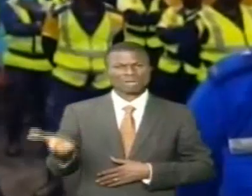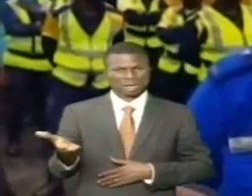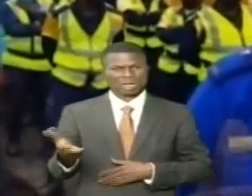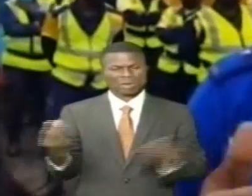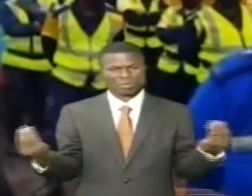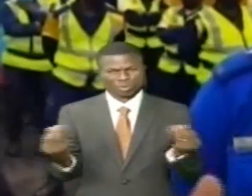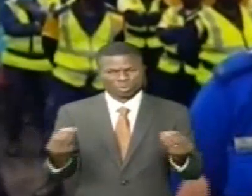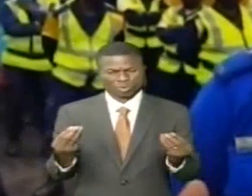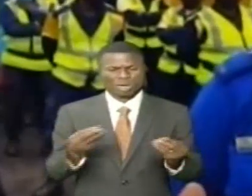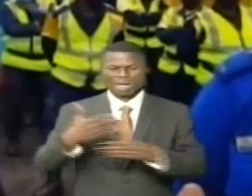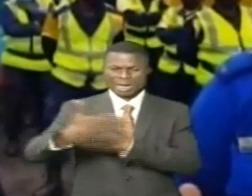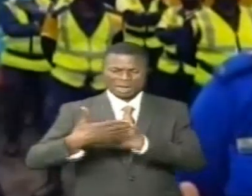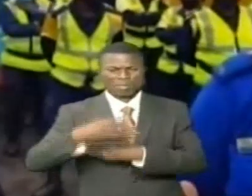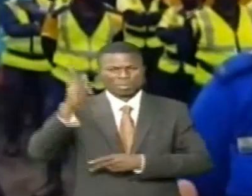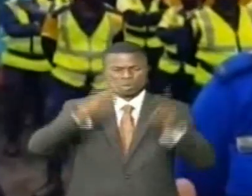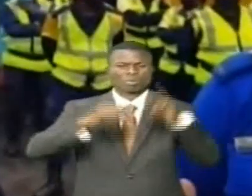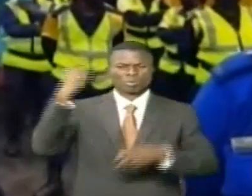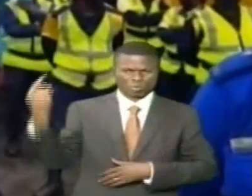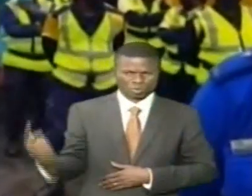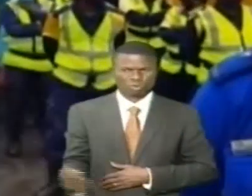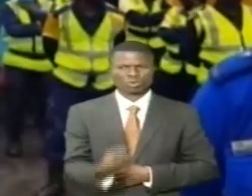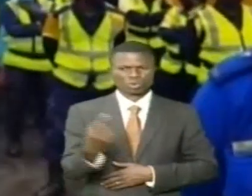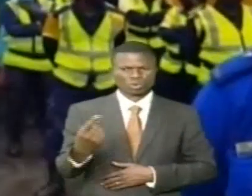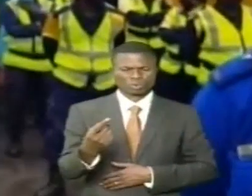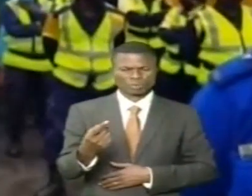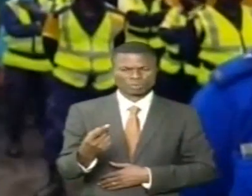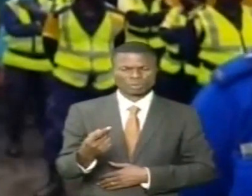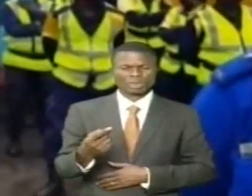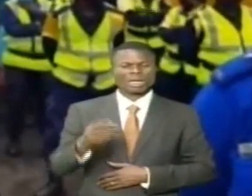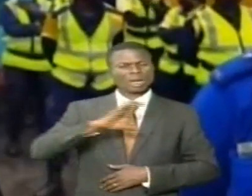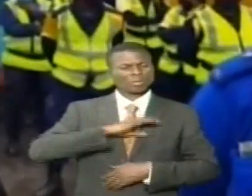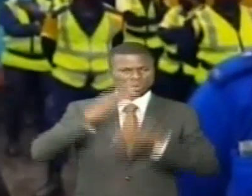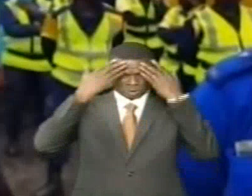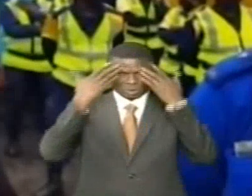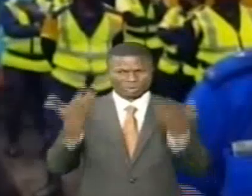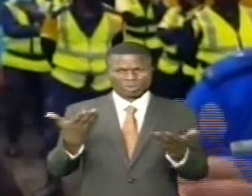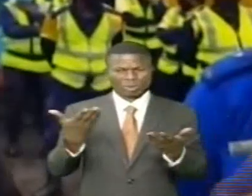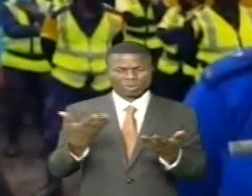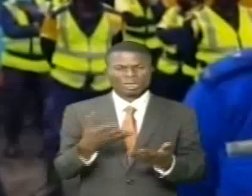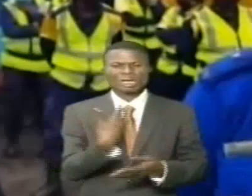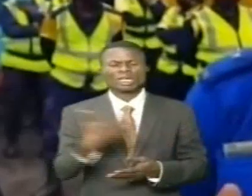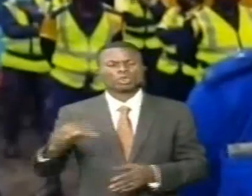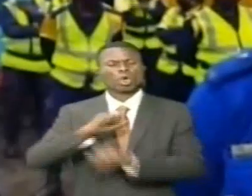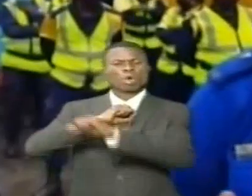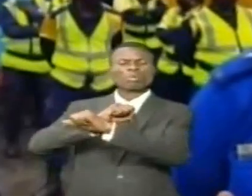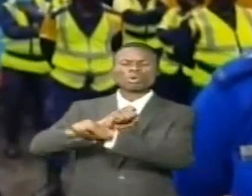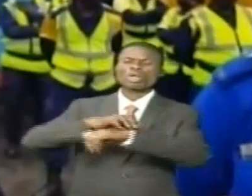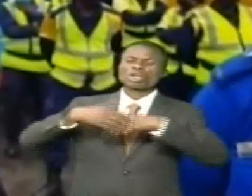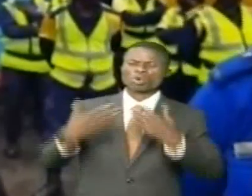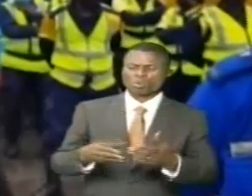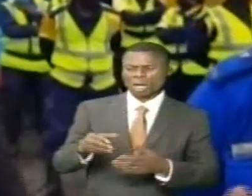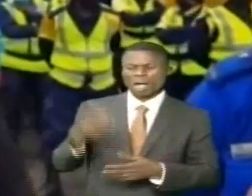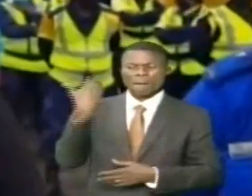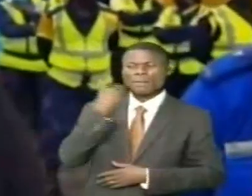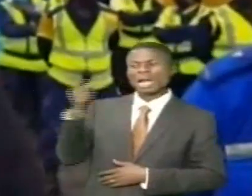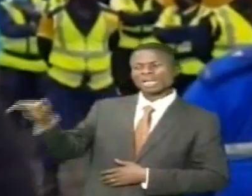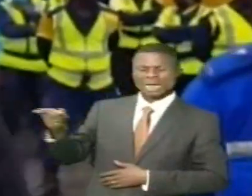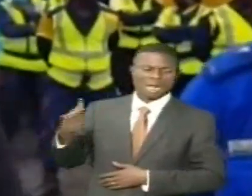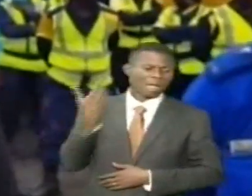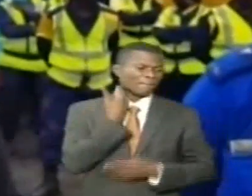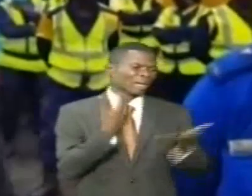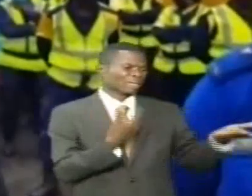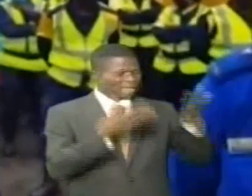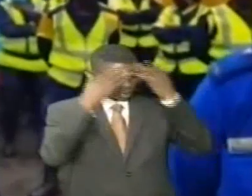qu'ils s'approchent de la population. Et ils ne savent pas avec tel ou tel autre citoyen vers lequel il va